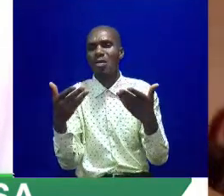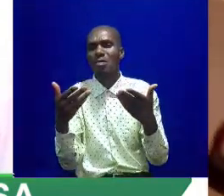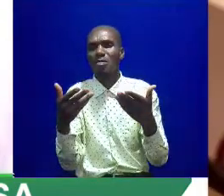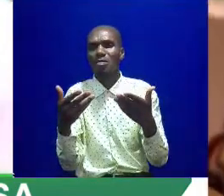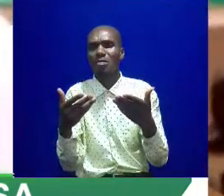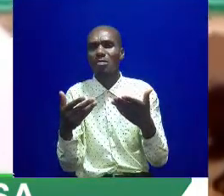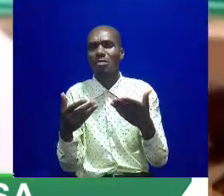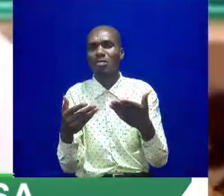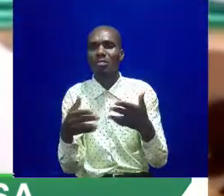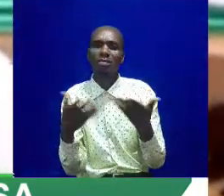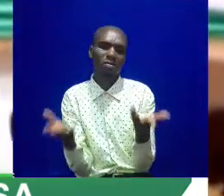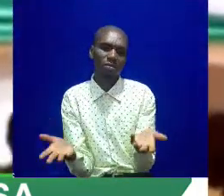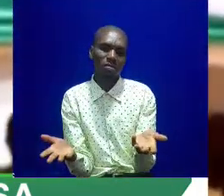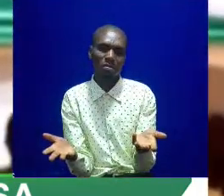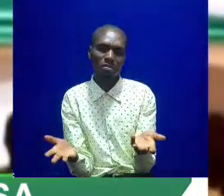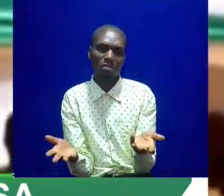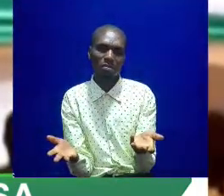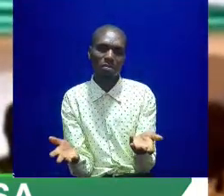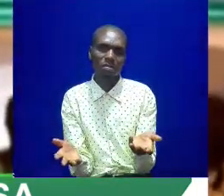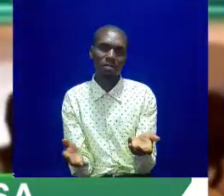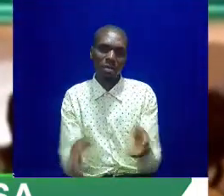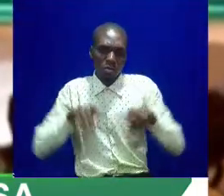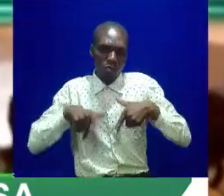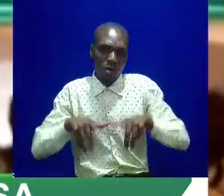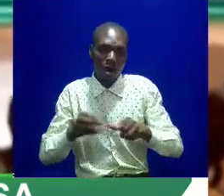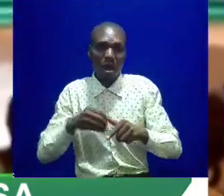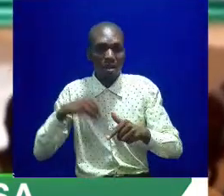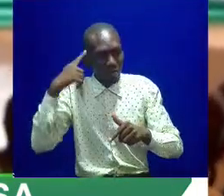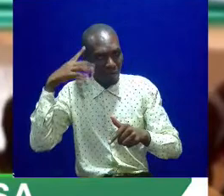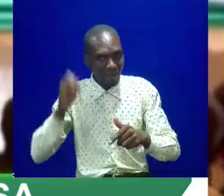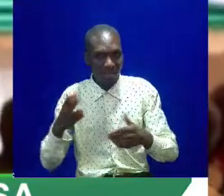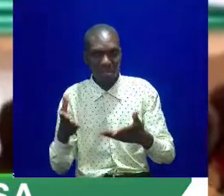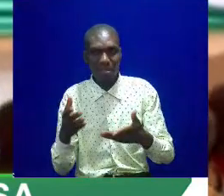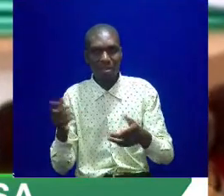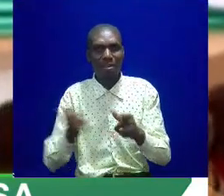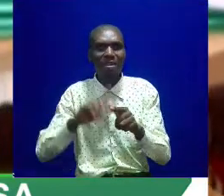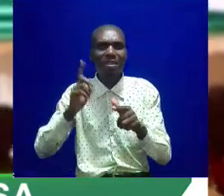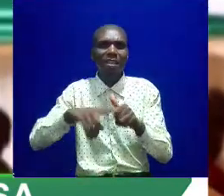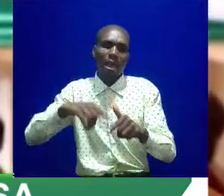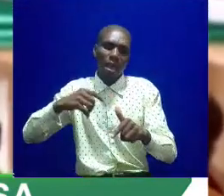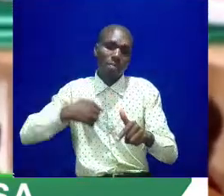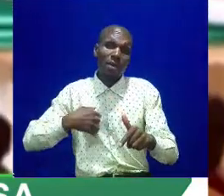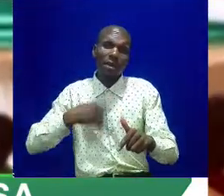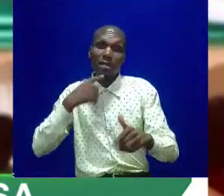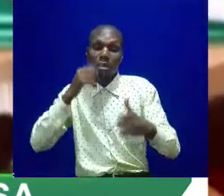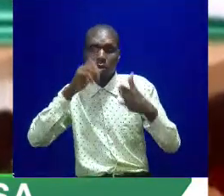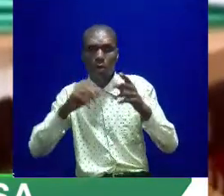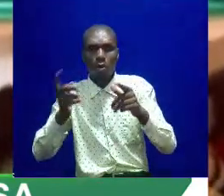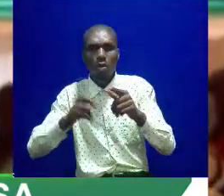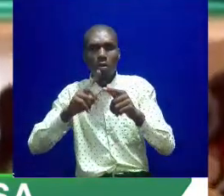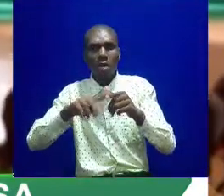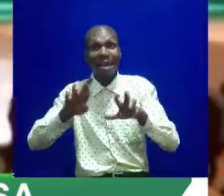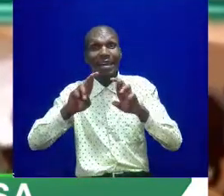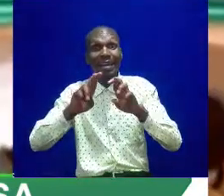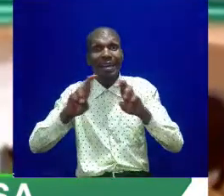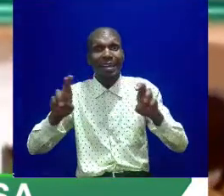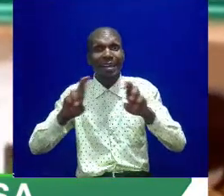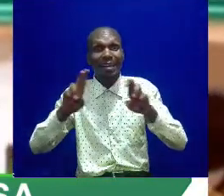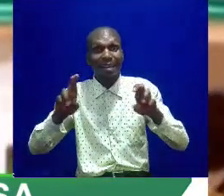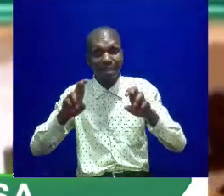mnakataa? Mnaitikia ama mtakataa? Mimi nimesema na nimeanza kutayarisha